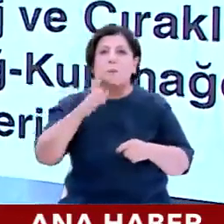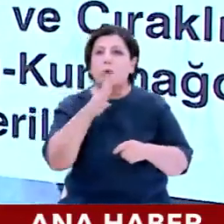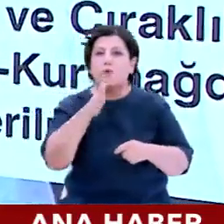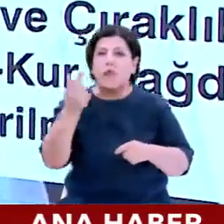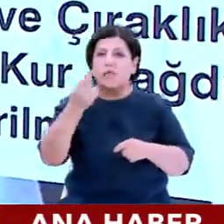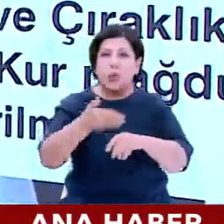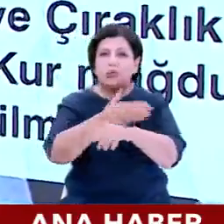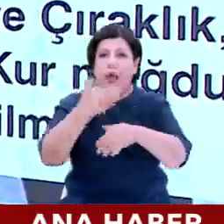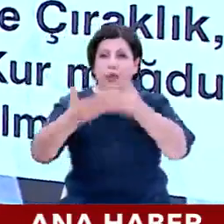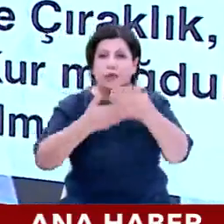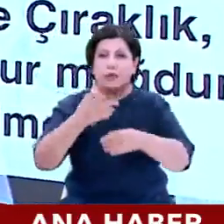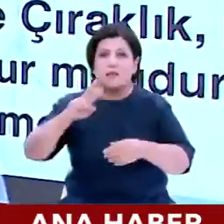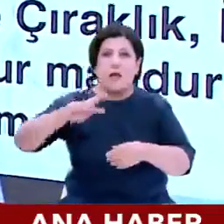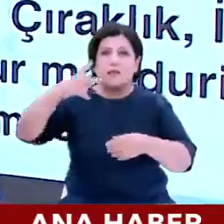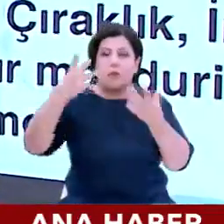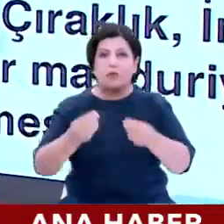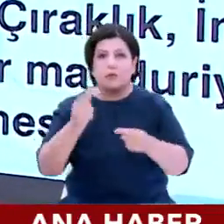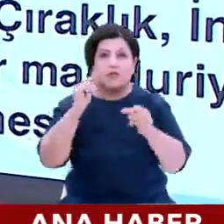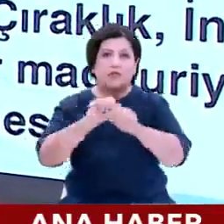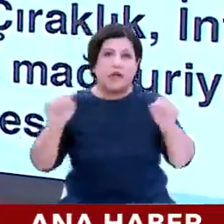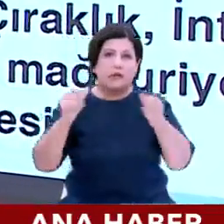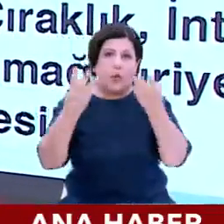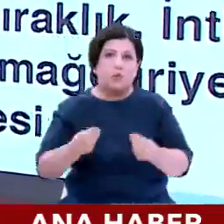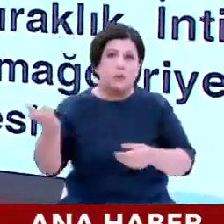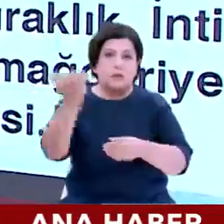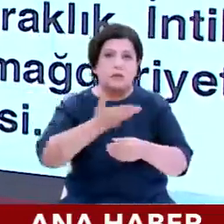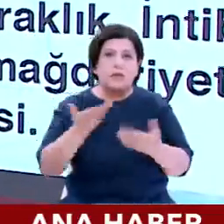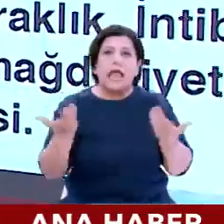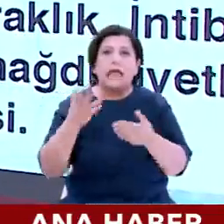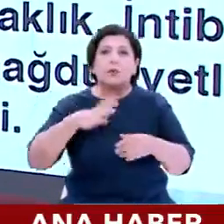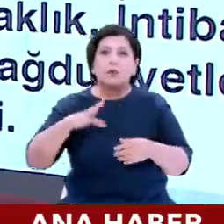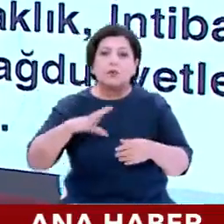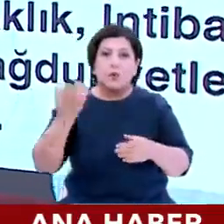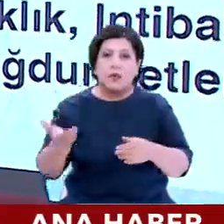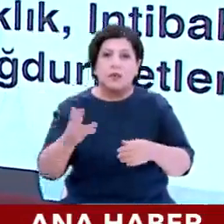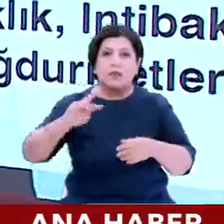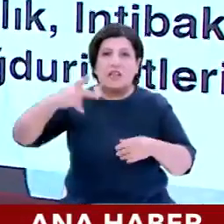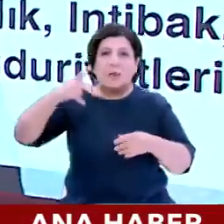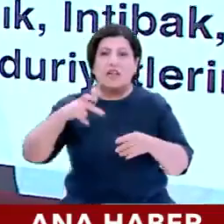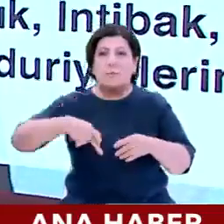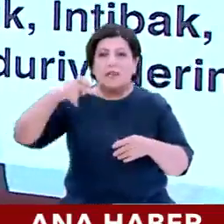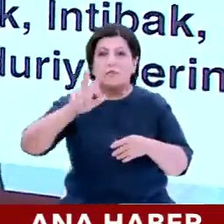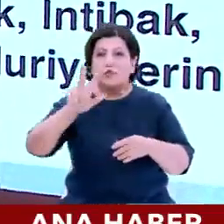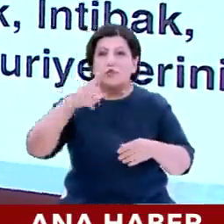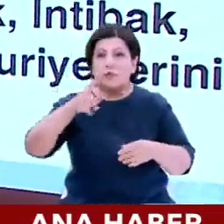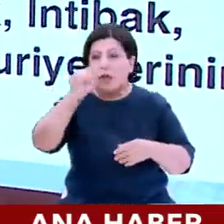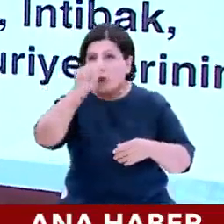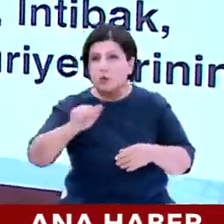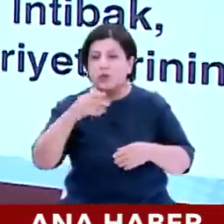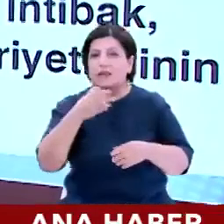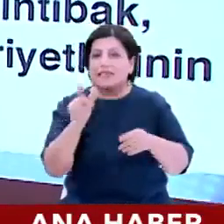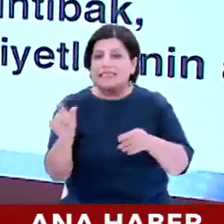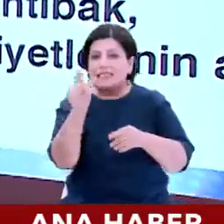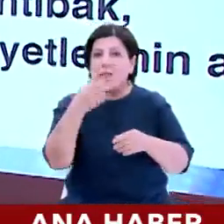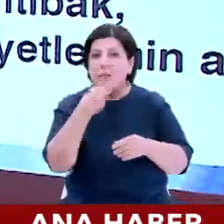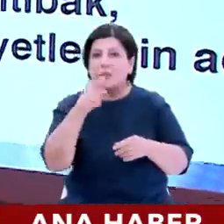anlattım ama kademeli olunca vatandaş yine mağdur oldu peki ne istiyorlar şimdi kademeli film 3600 kısmi emeklilik